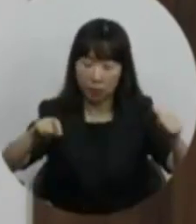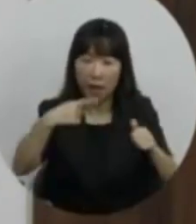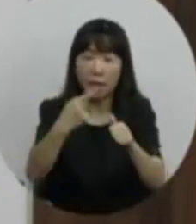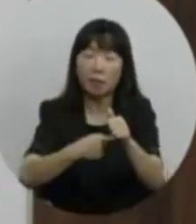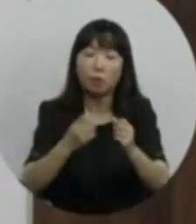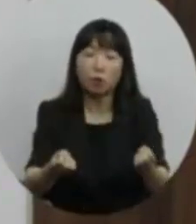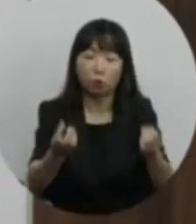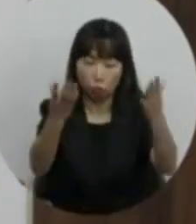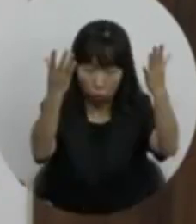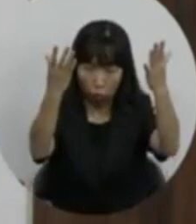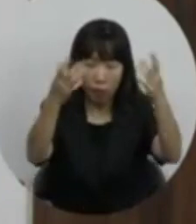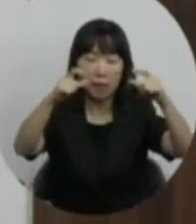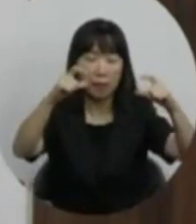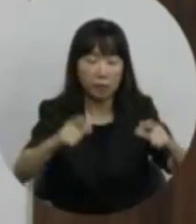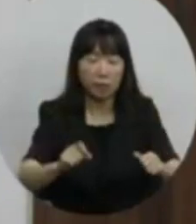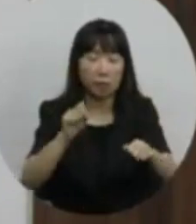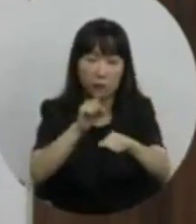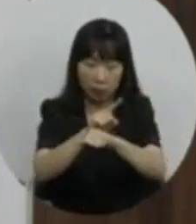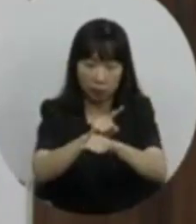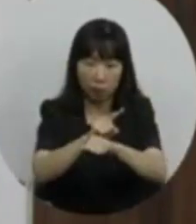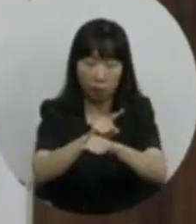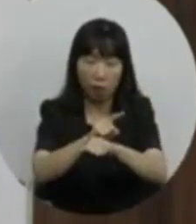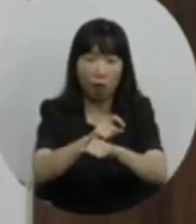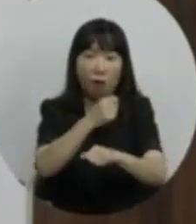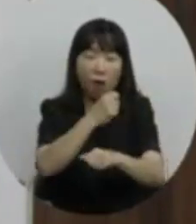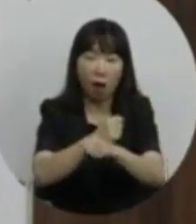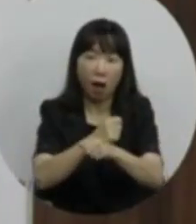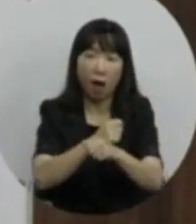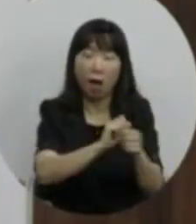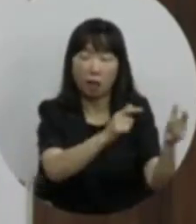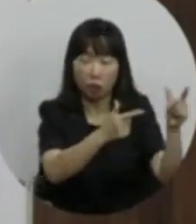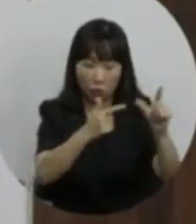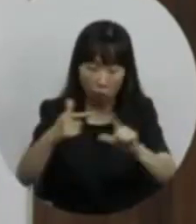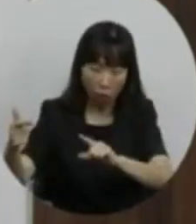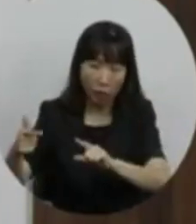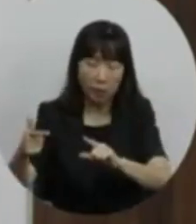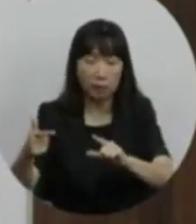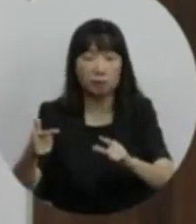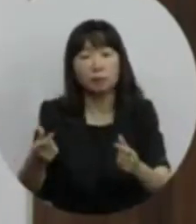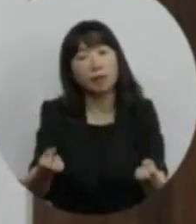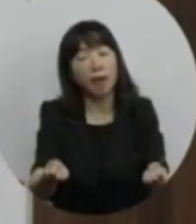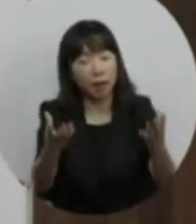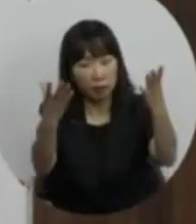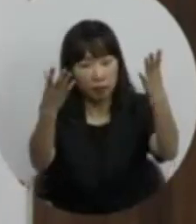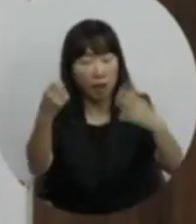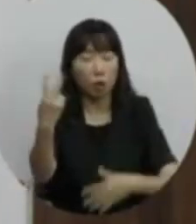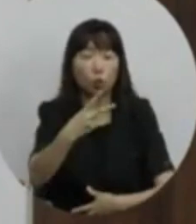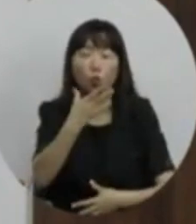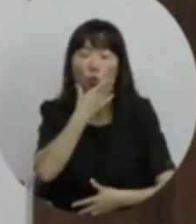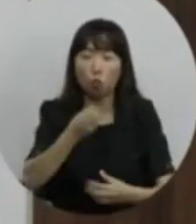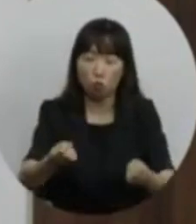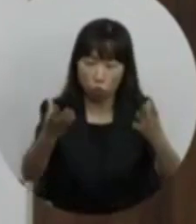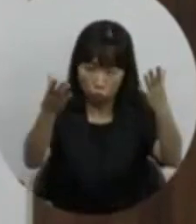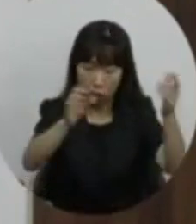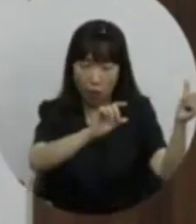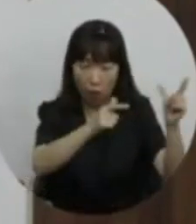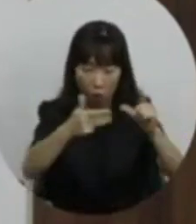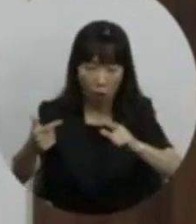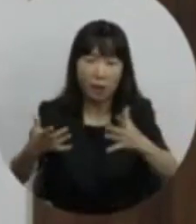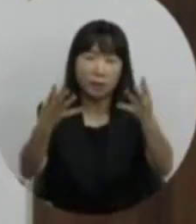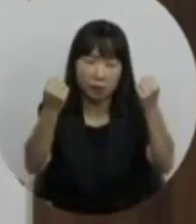등 여주의 지역 특성을 살린 차별화된 대표적인 각종 행사와 축제를 많은